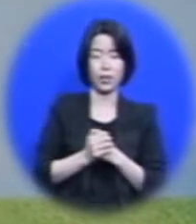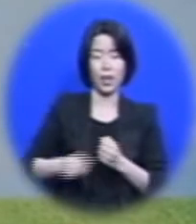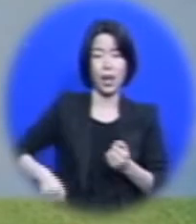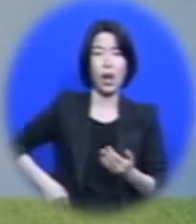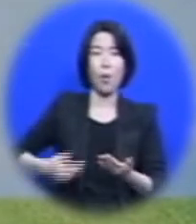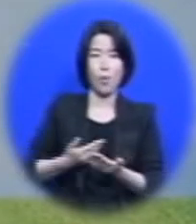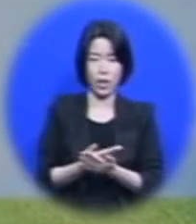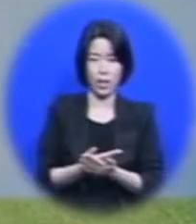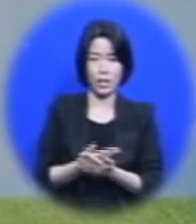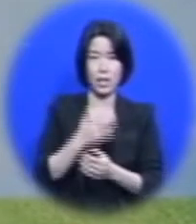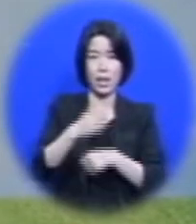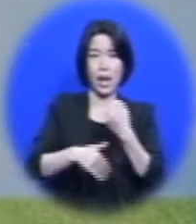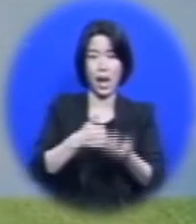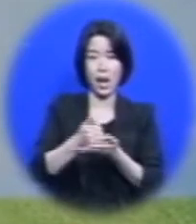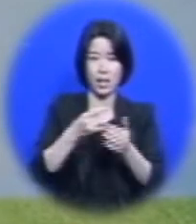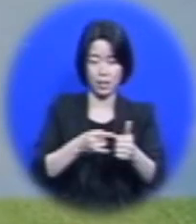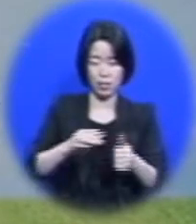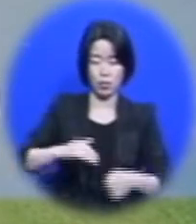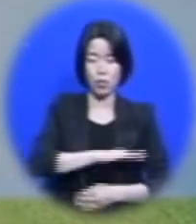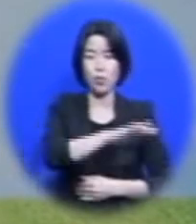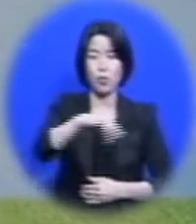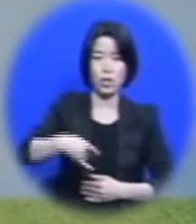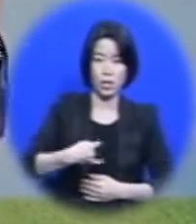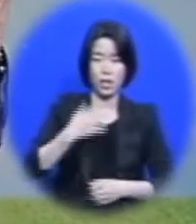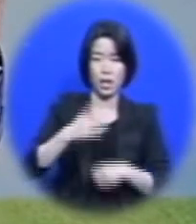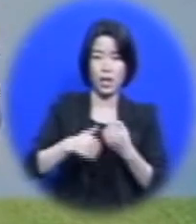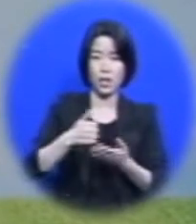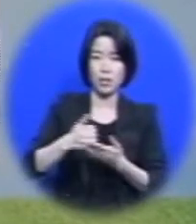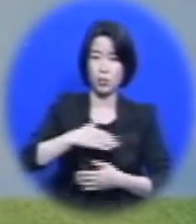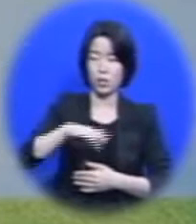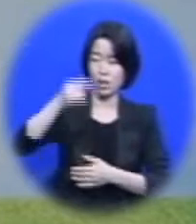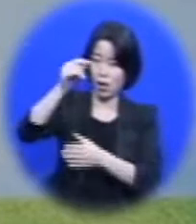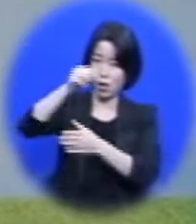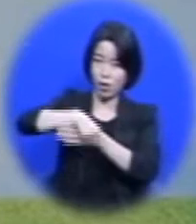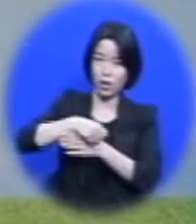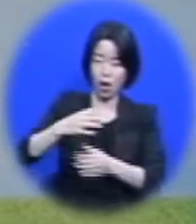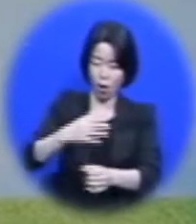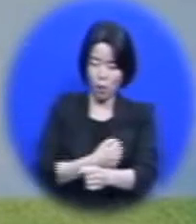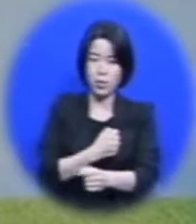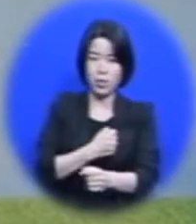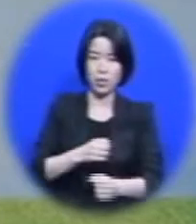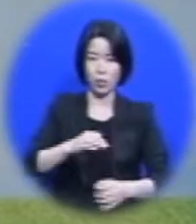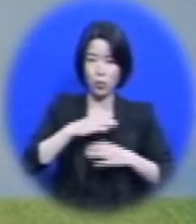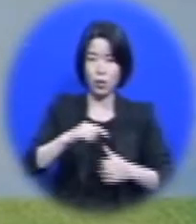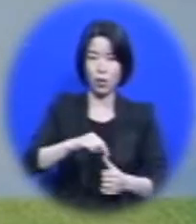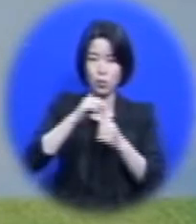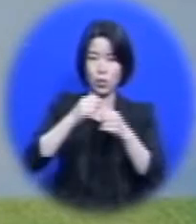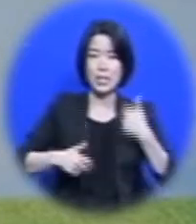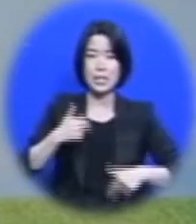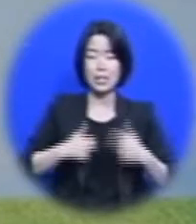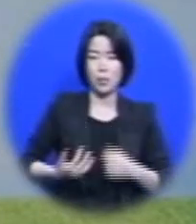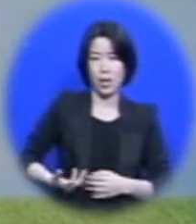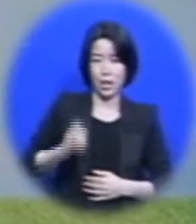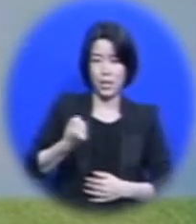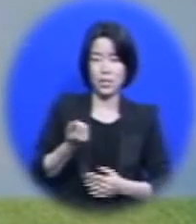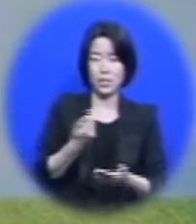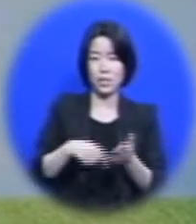회개는 하나님께서 우리에게 하나님이 우리에게 허락하시는 엄청나고 놀라운 구원의 즐거움을 얻게